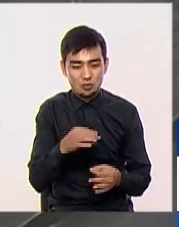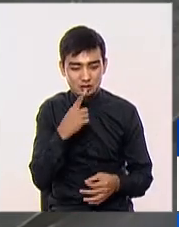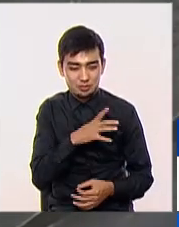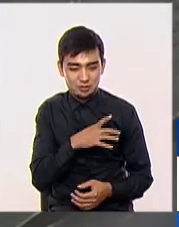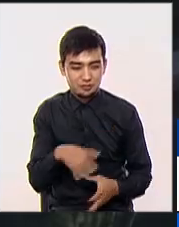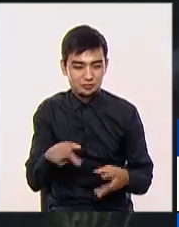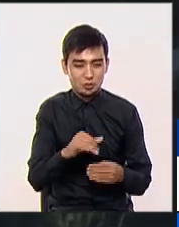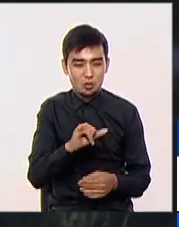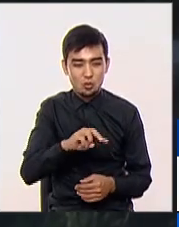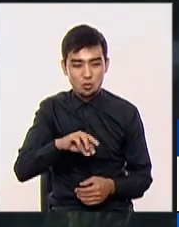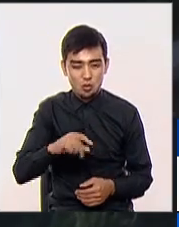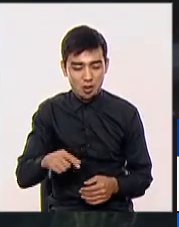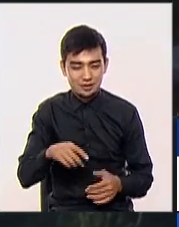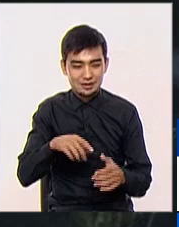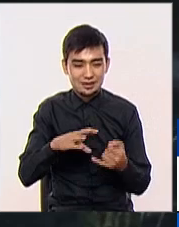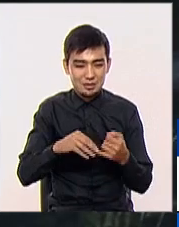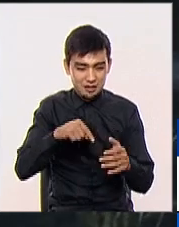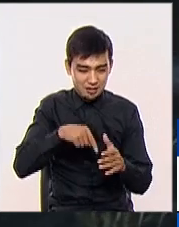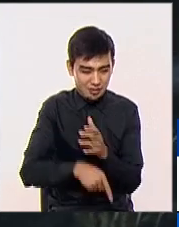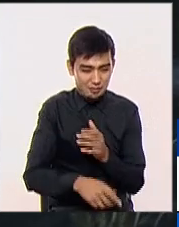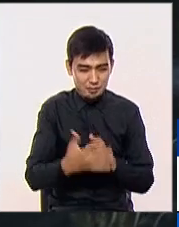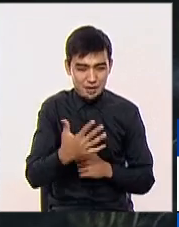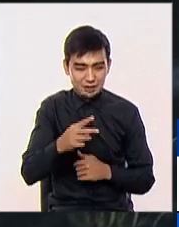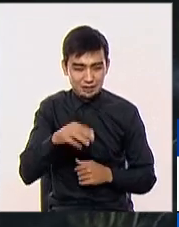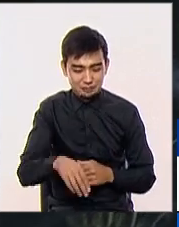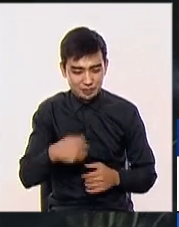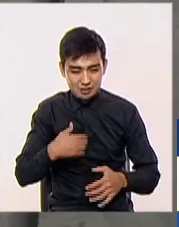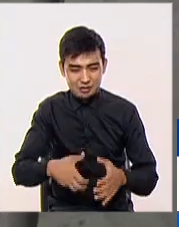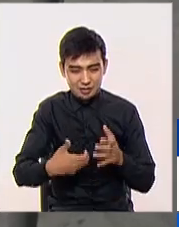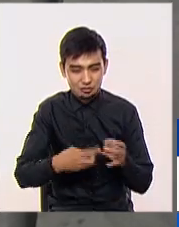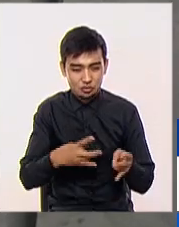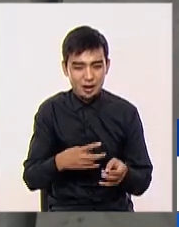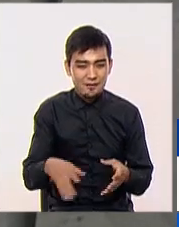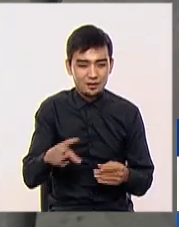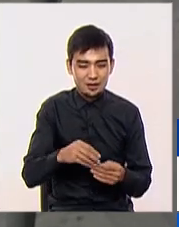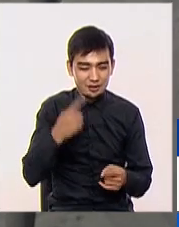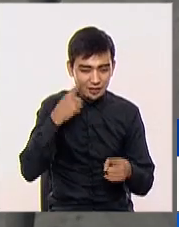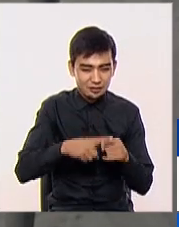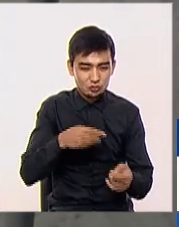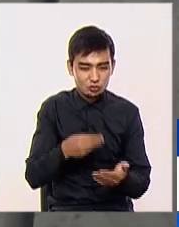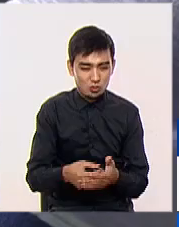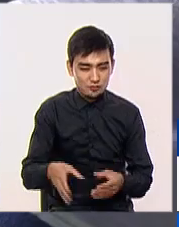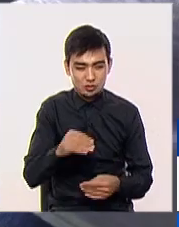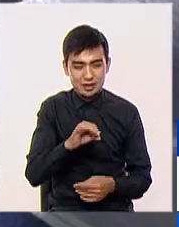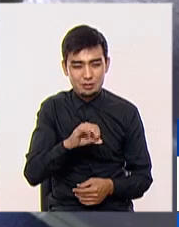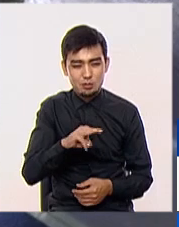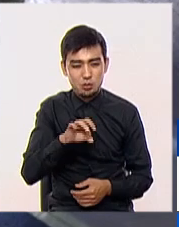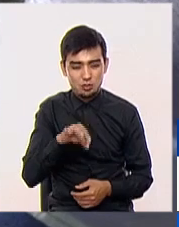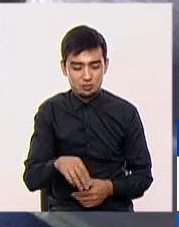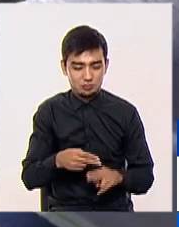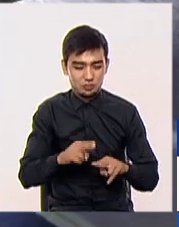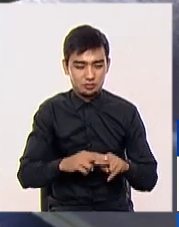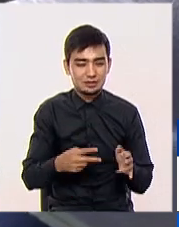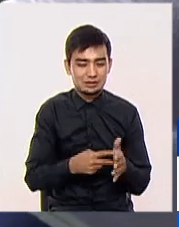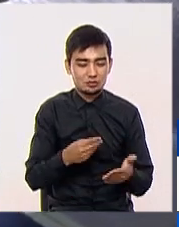им приходится уголь доставлять под землей по выработкам за 5 километров. Выросли цены на оборудование, а оно все импортное. Цена горнопроходческого